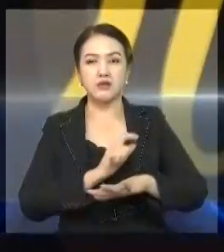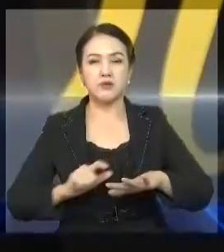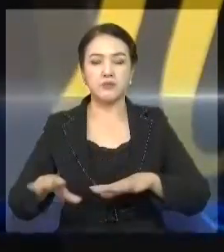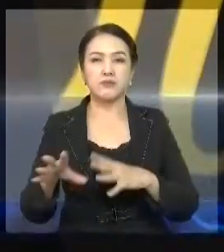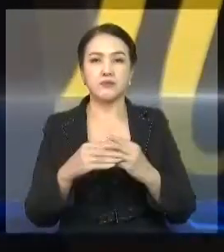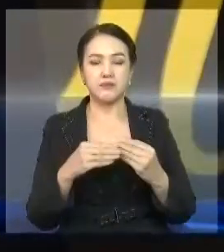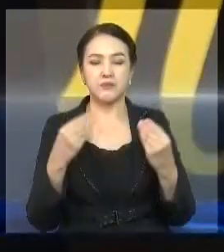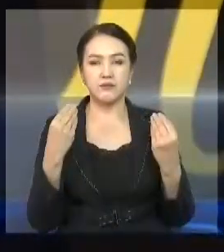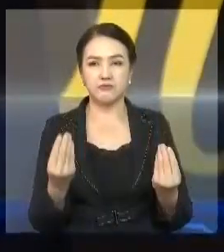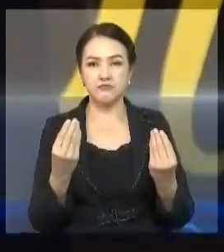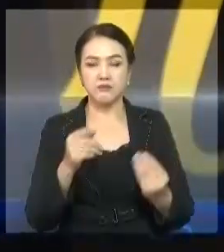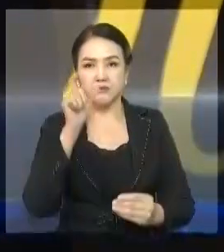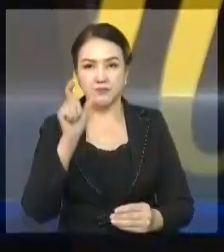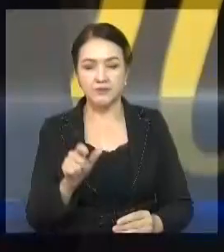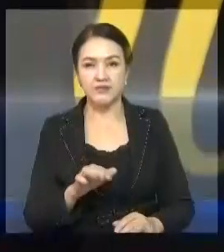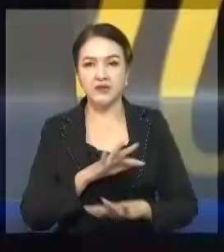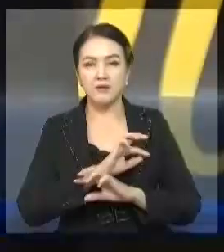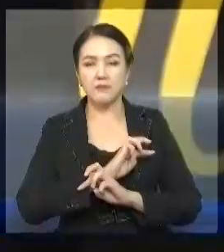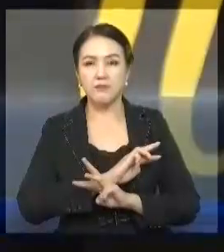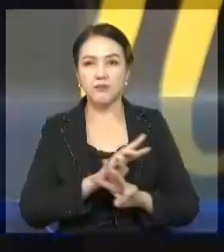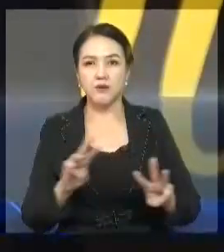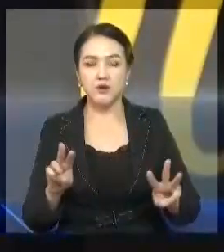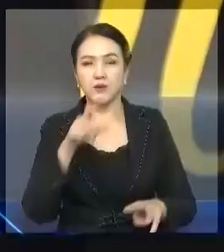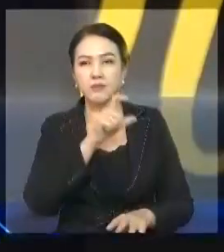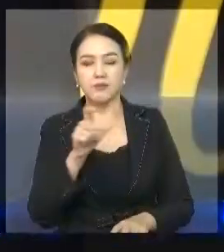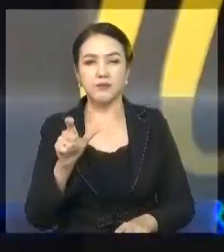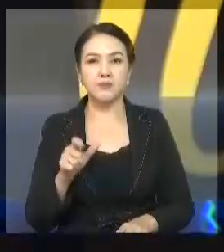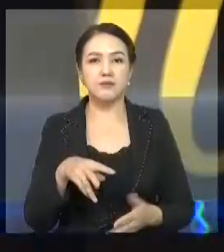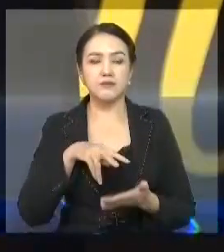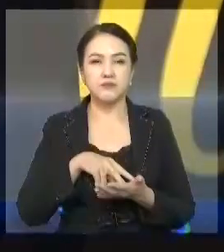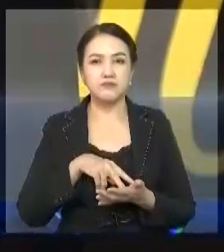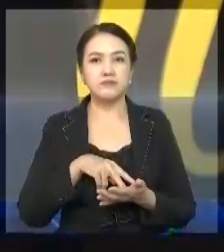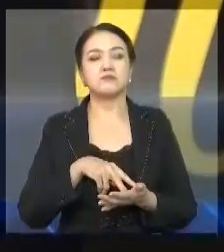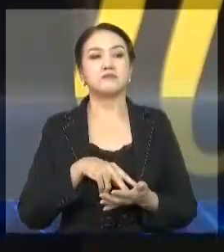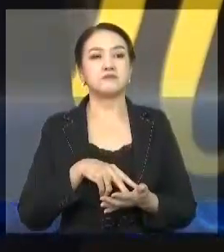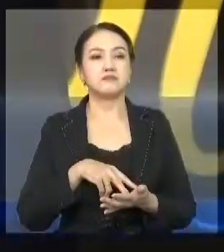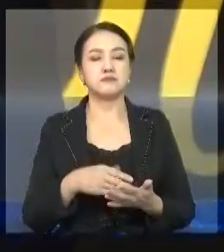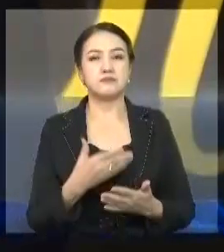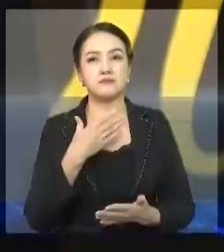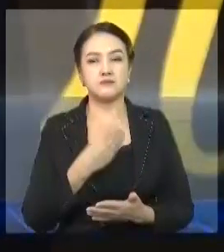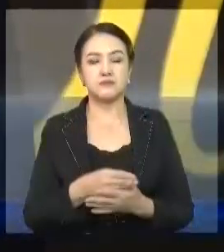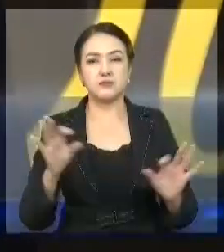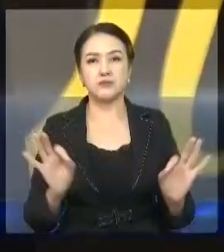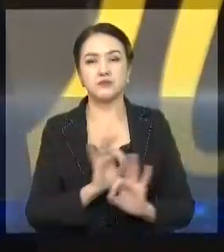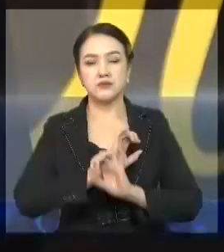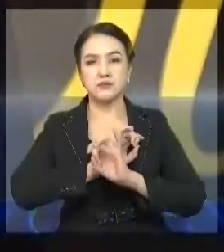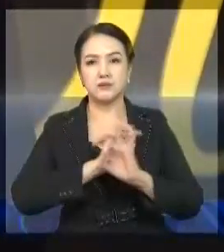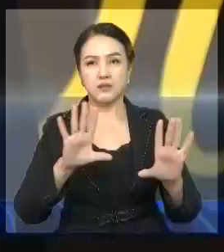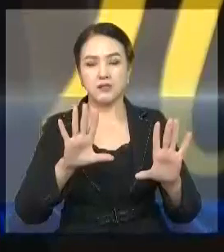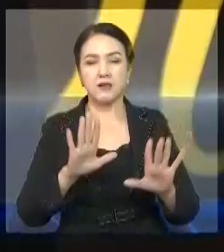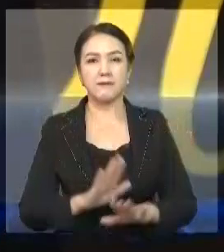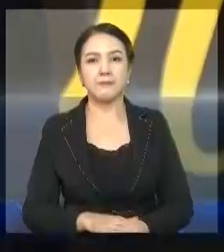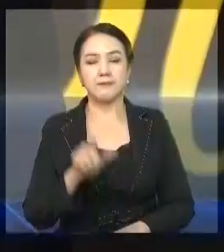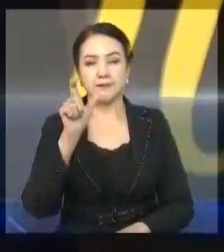бренді. Миллиондаған адамды тіп тұрғызып, өз өмірімен тәнті қылған